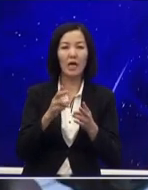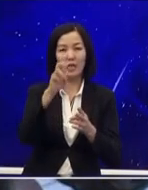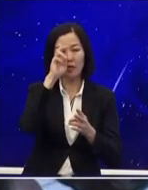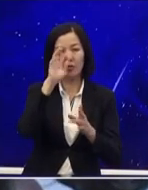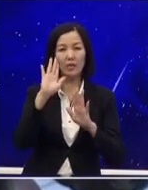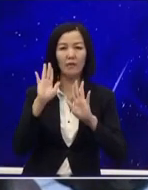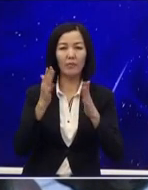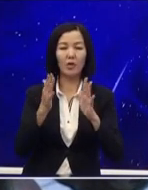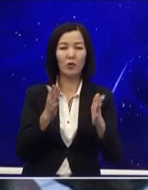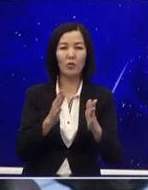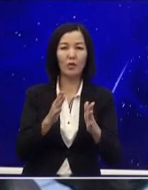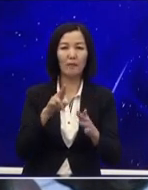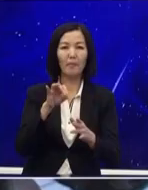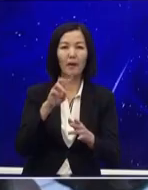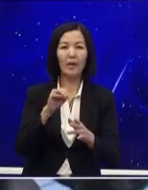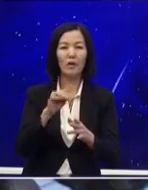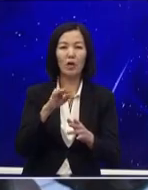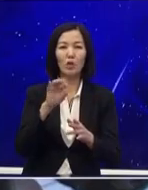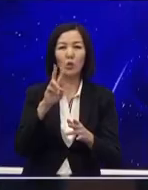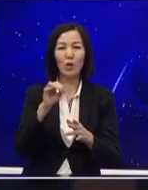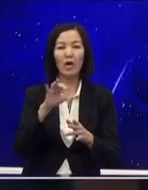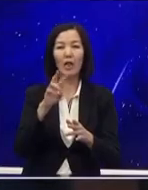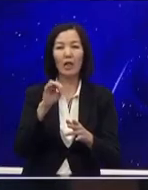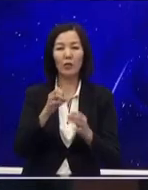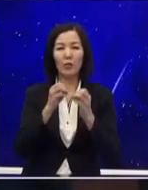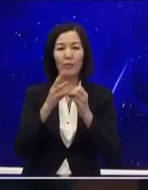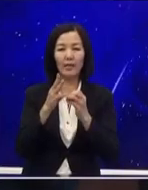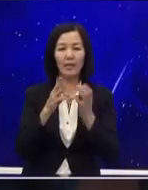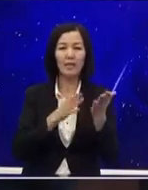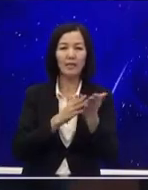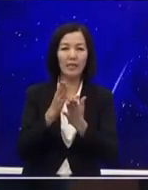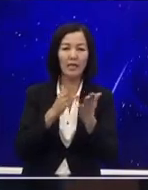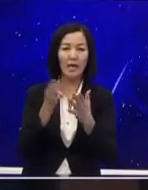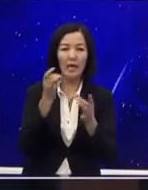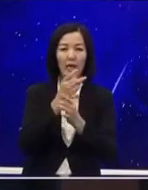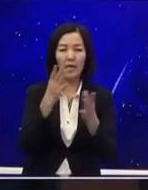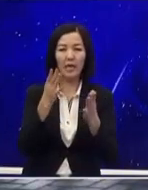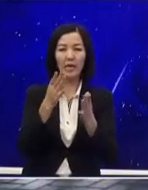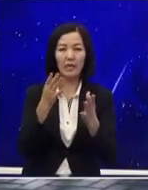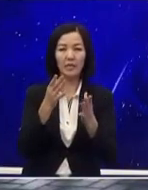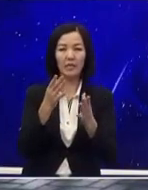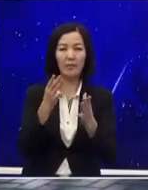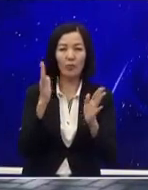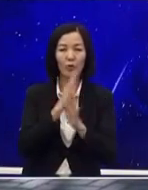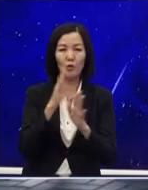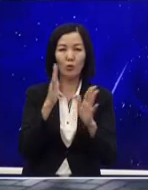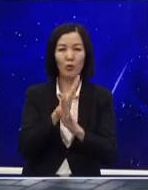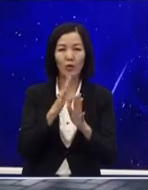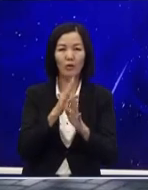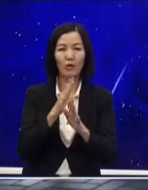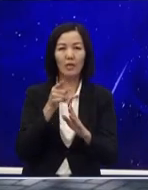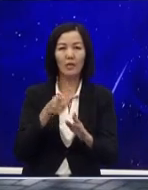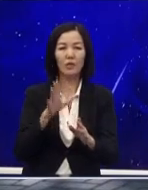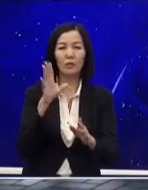парк Жоңар-Алатауы. На сегодня здесь по 13 экологическим и культурно-историческим маршрутам прошли более